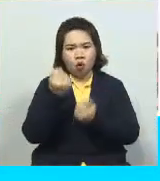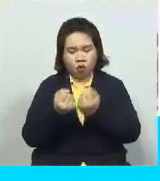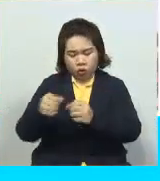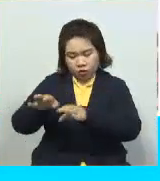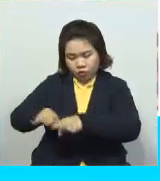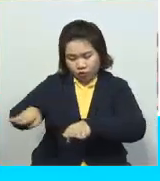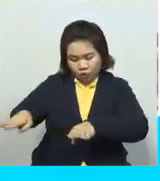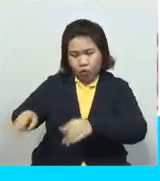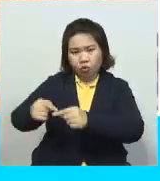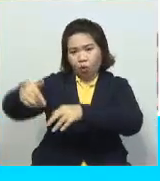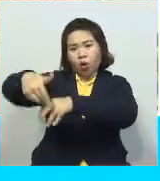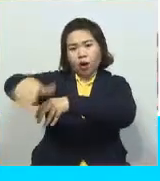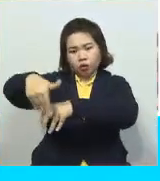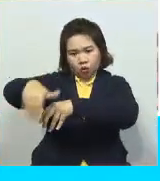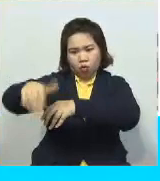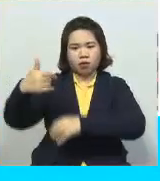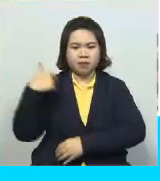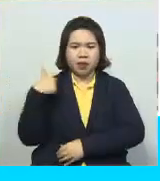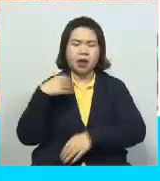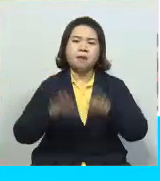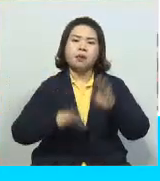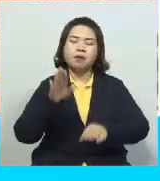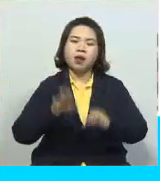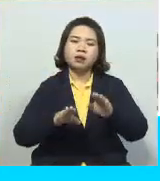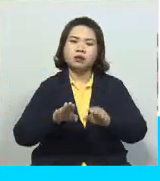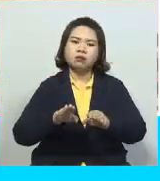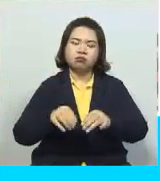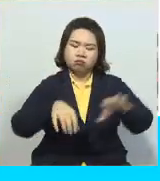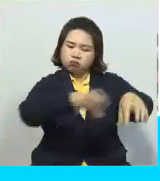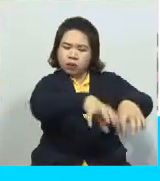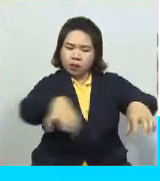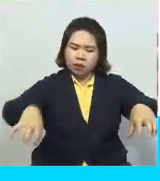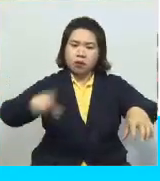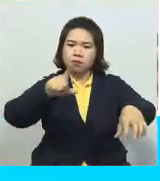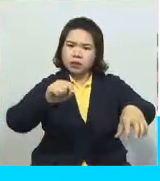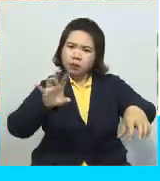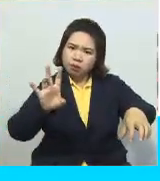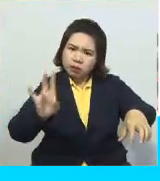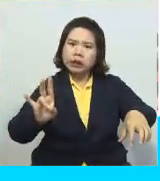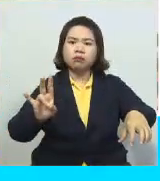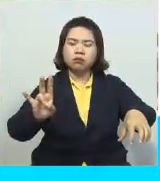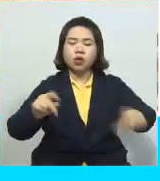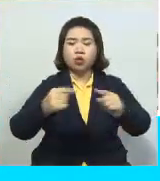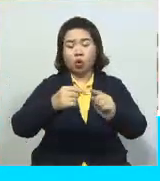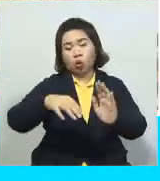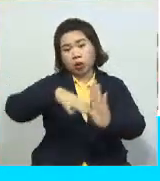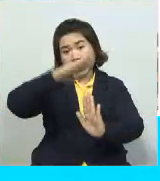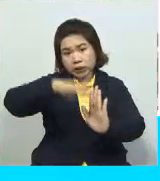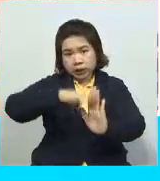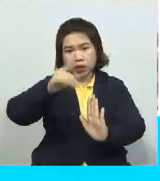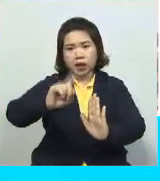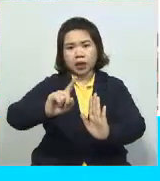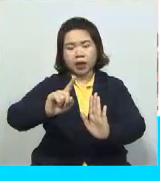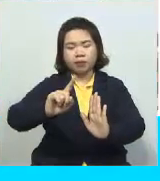ริเวณรอบนอกไว้ณขณะนี้นะก็มีประมาณ26-27จุดนะครับบริเวณทั้งทิศเหนือไม่ว่าจะเป็นตั้ง